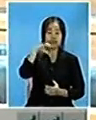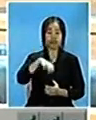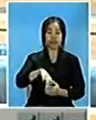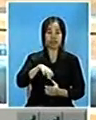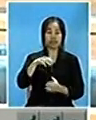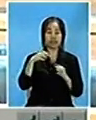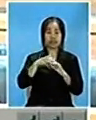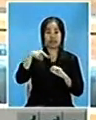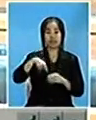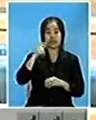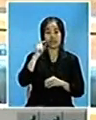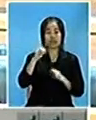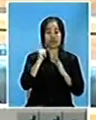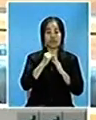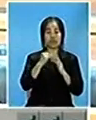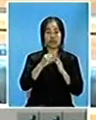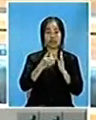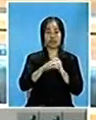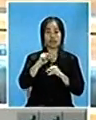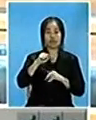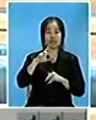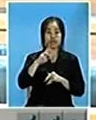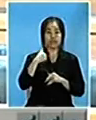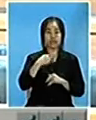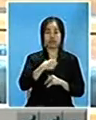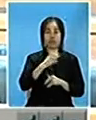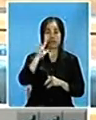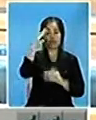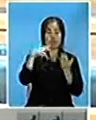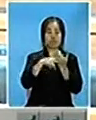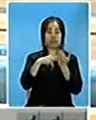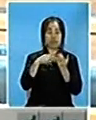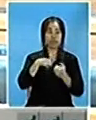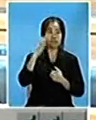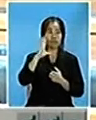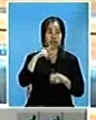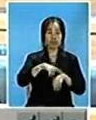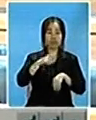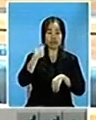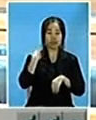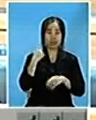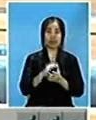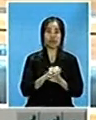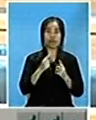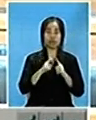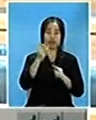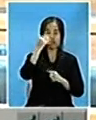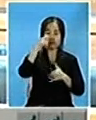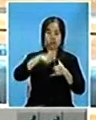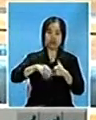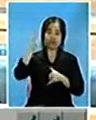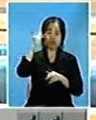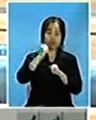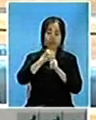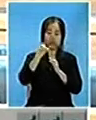รินทร์ความจริงไม่อยากให้ประท้วงเสียเวลานะครับเนื่องจากการอภิปรายกำลังเดินไปด้วยดีเพียงแต่ว่าผู้อภิปรายนี่ทำผิด